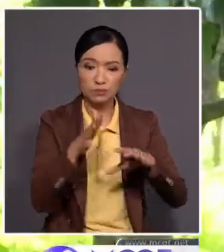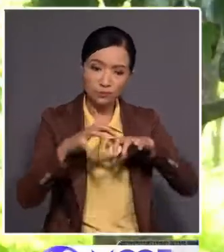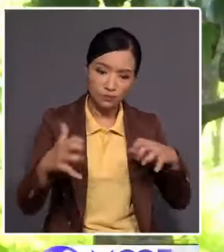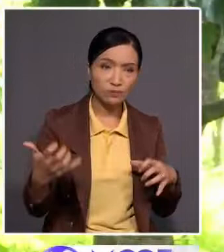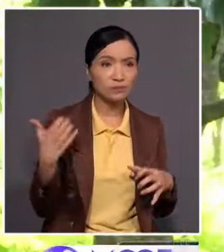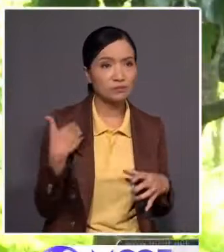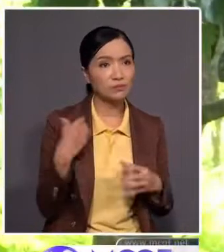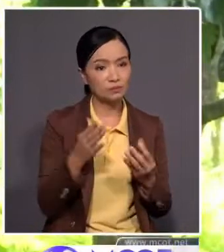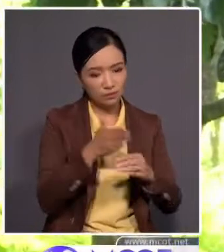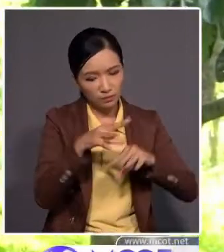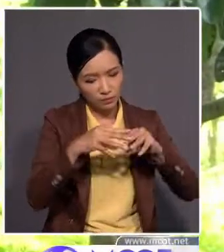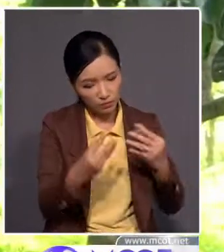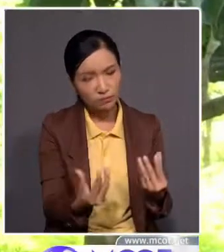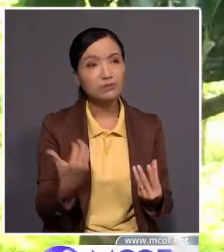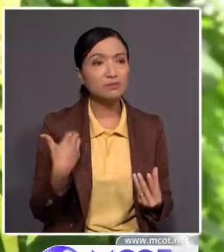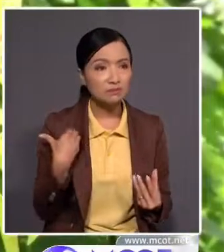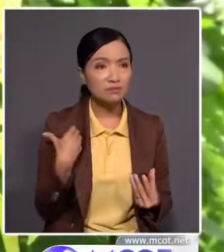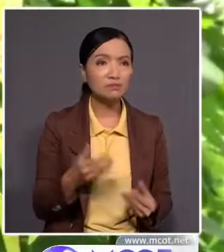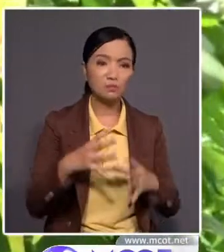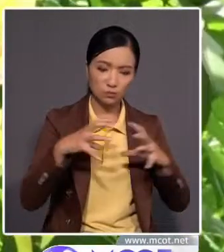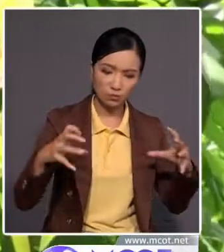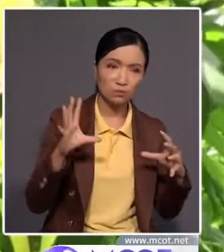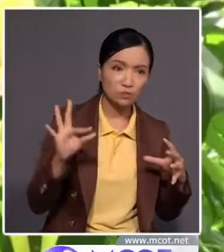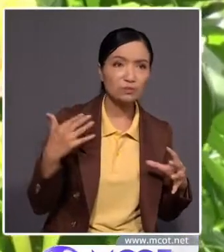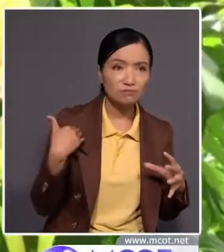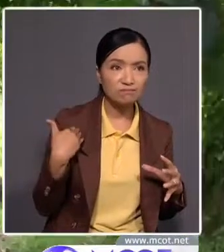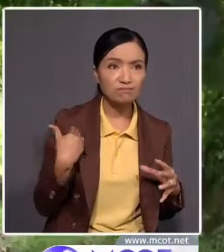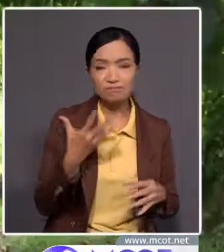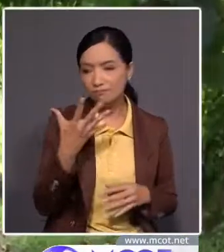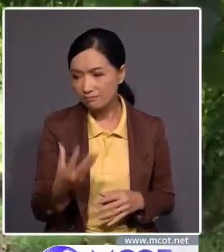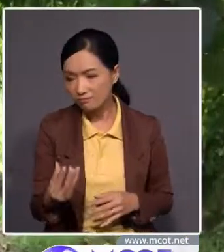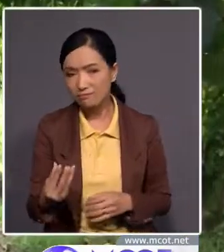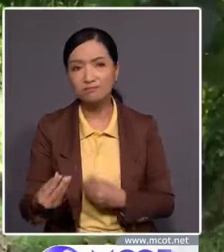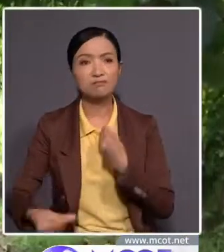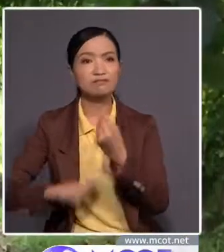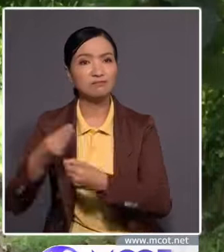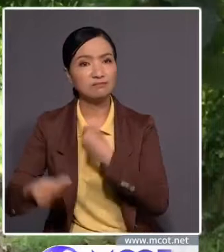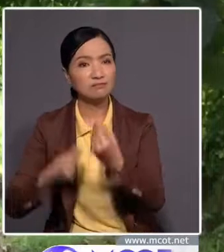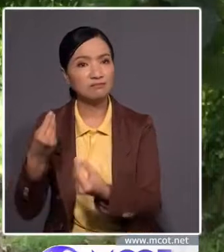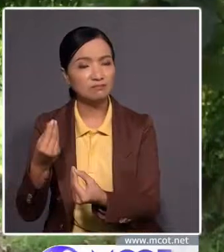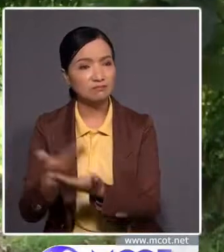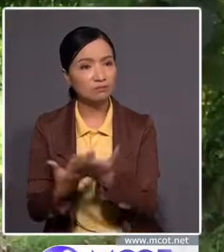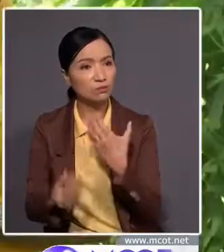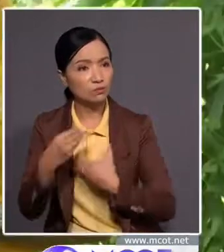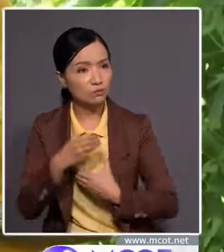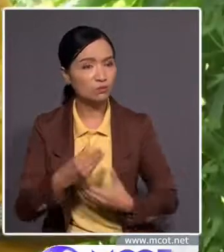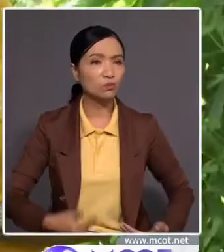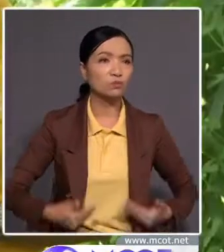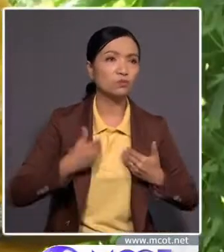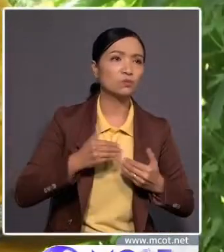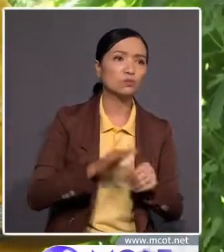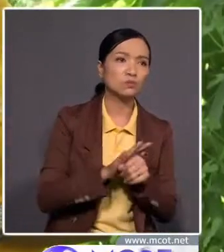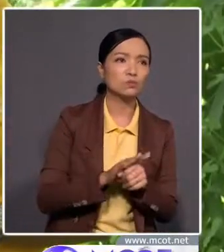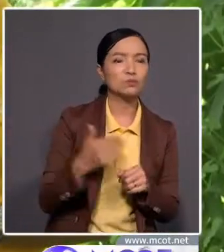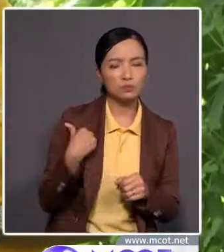ดก็ ม ีนะครับเหลือกินมันก็ขายได ้ถ้าไม่ชิวยังมีความสุขได้จริงๆไหม ตัวเราด้วย ครับ คำว่าพอเพียงชีวิตคนเรามันมีอยู่